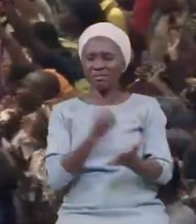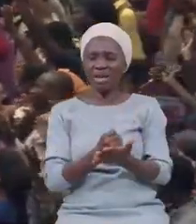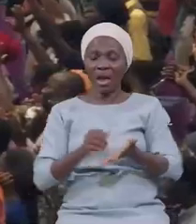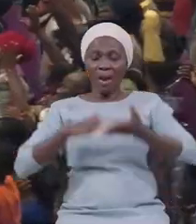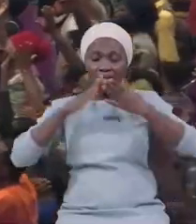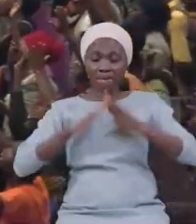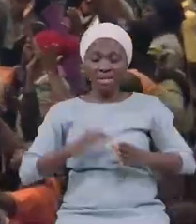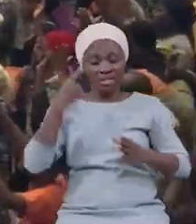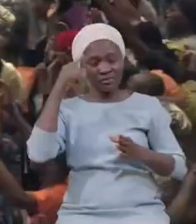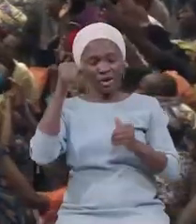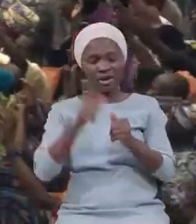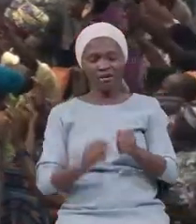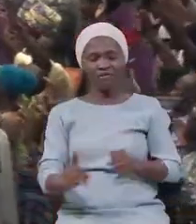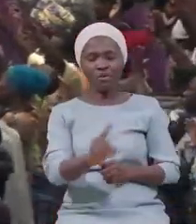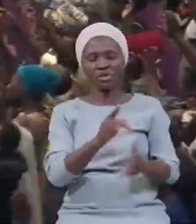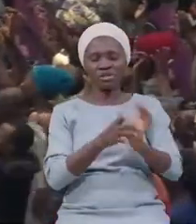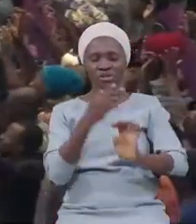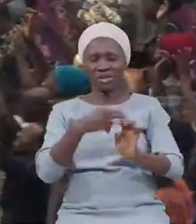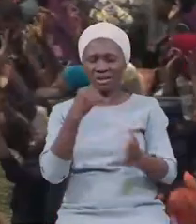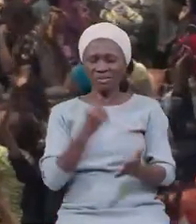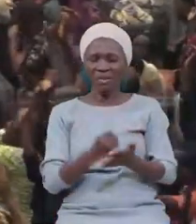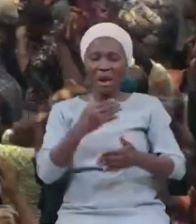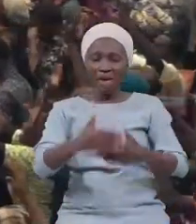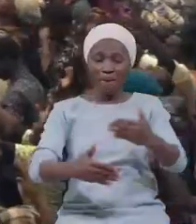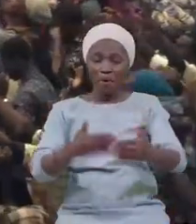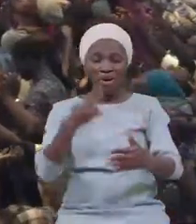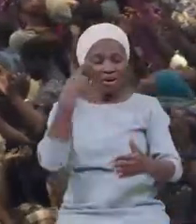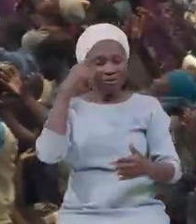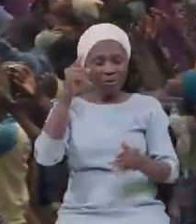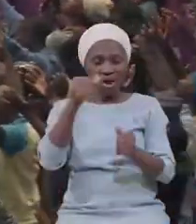paix pour tout le monde. Le progrès pour tout le monde.